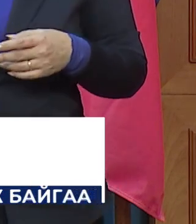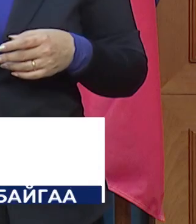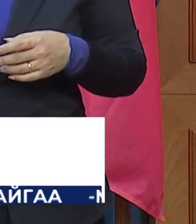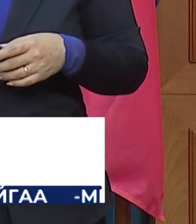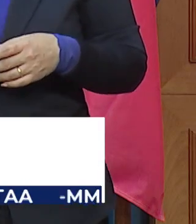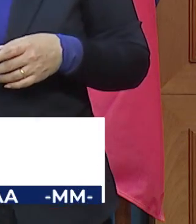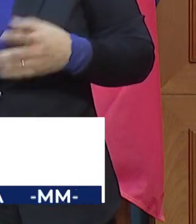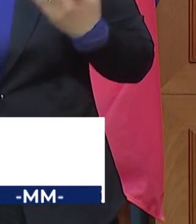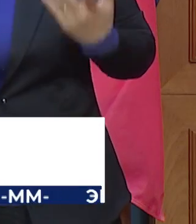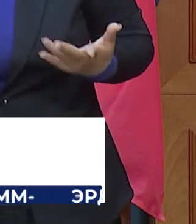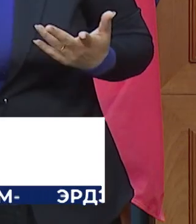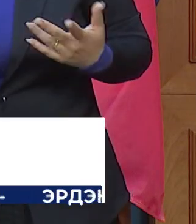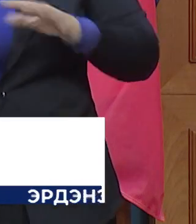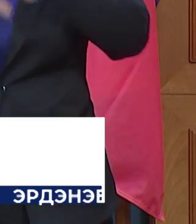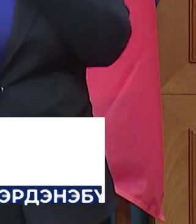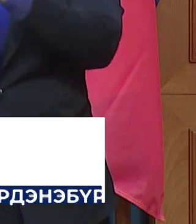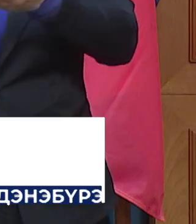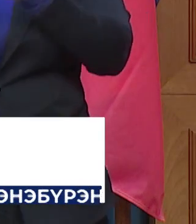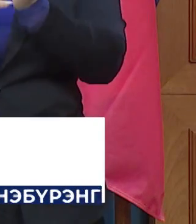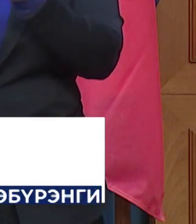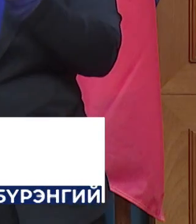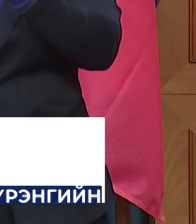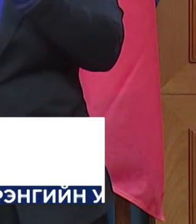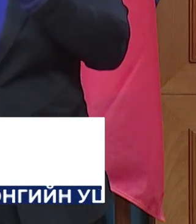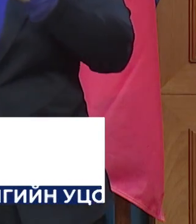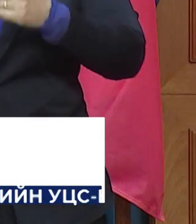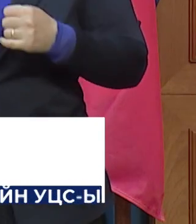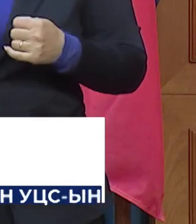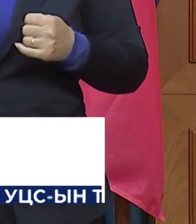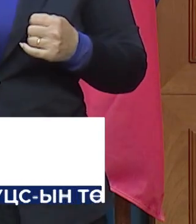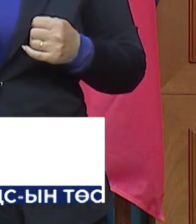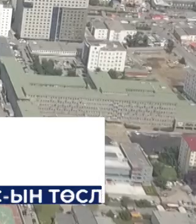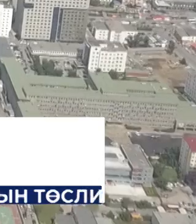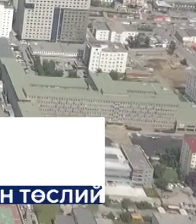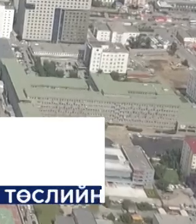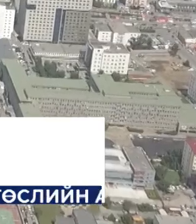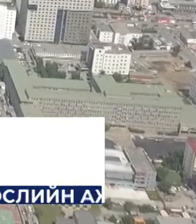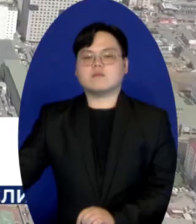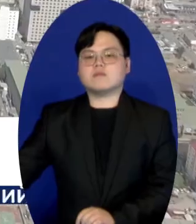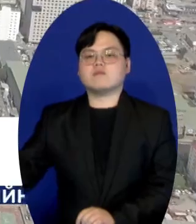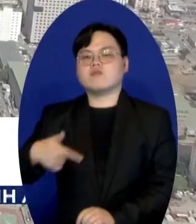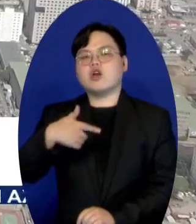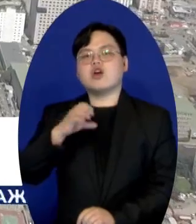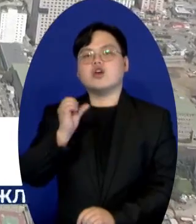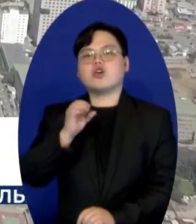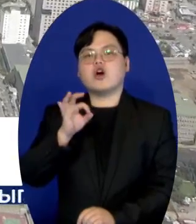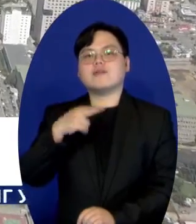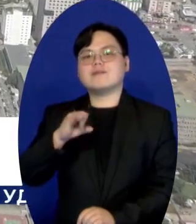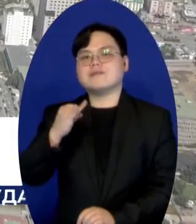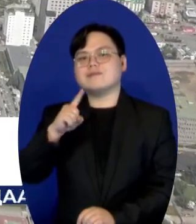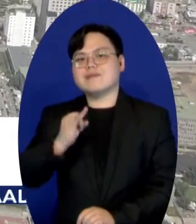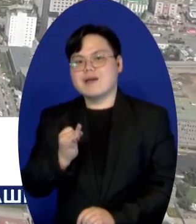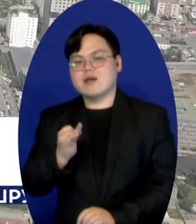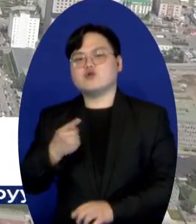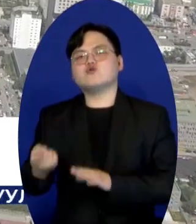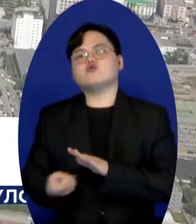бүх төлөвлөлтүүд бол геодезийн цэг тэмдэгт, за геодезчдэр толгуурлаж явдаг. Геодез зураг нь бүтээн байгуулалтын үндэс суурь юм. Бид